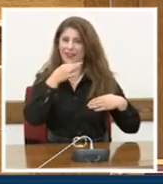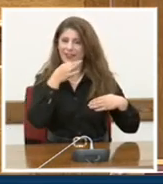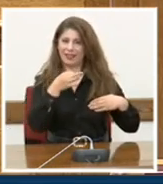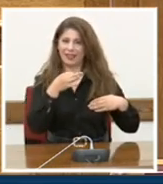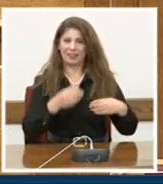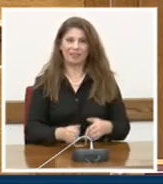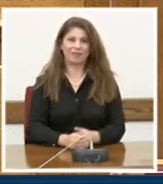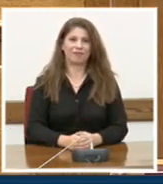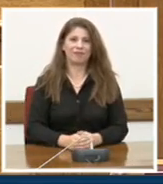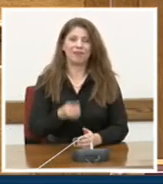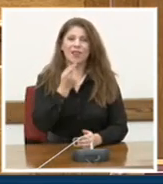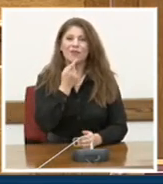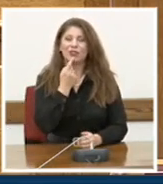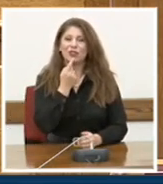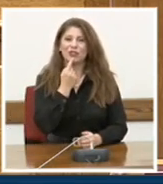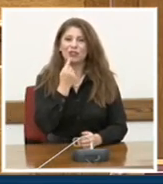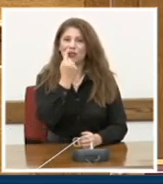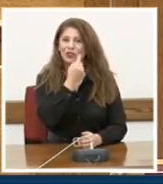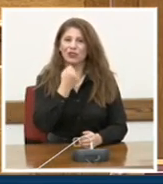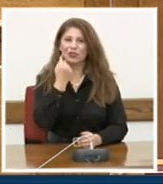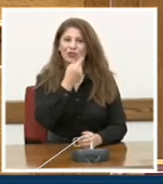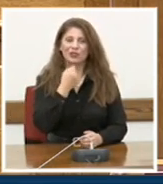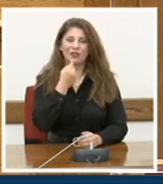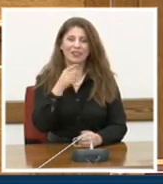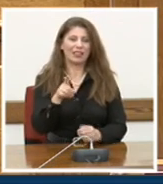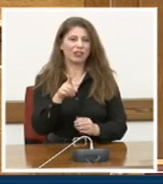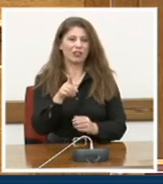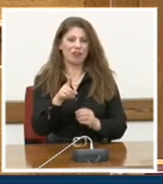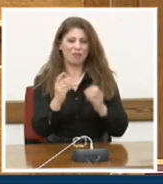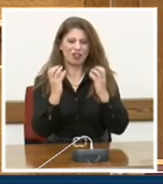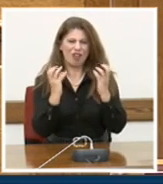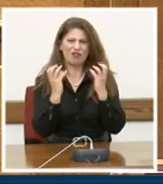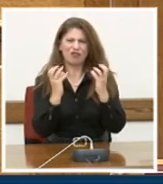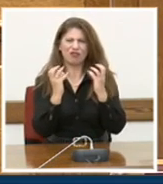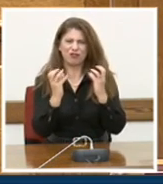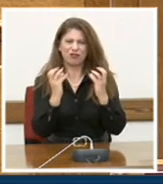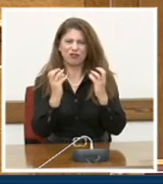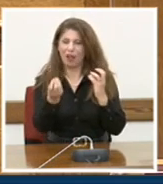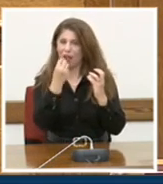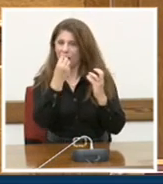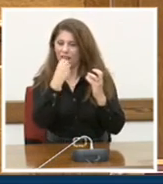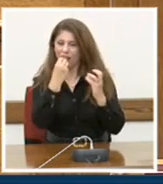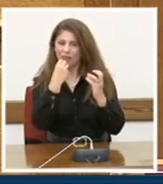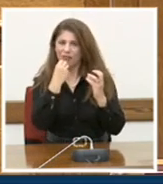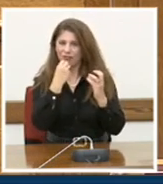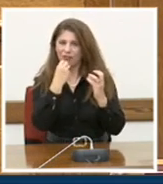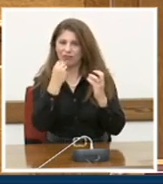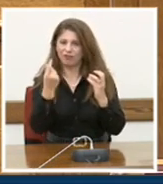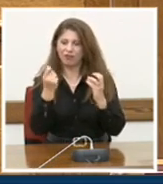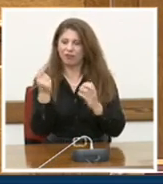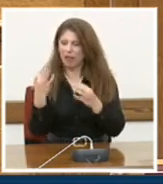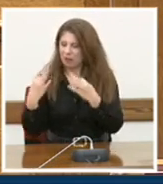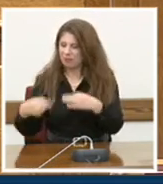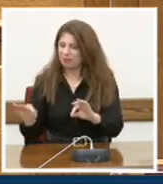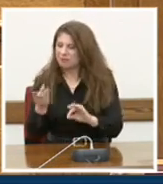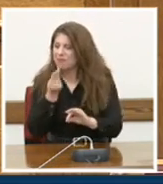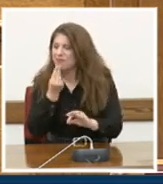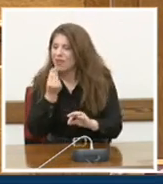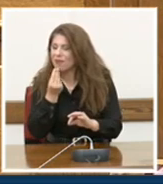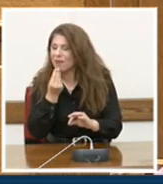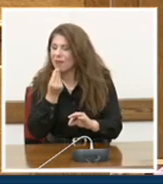στόματα πασαία, φαΐα αχαράτσοτα. Παχιά λόγια, αλλά το φαΐ παραμένει άνοστο.